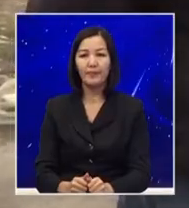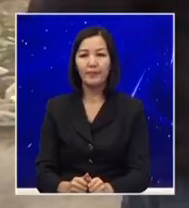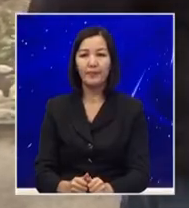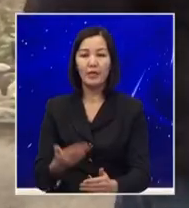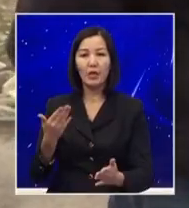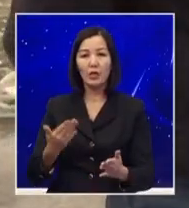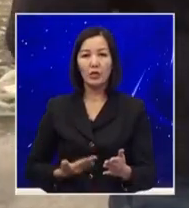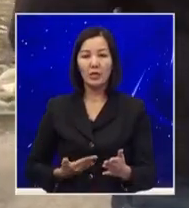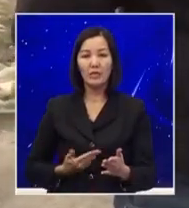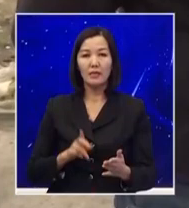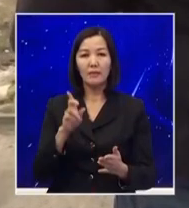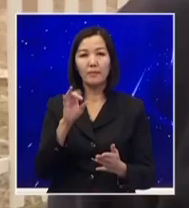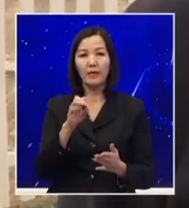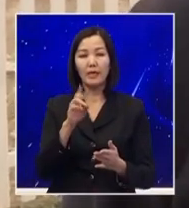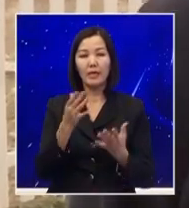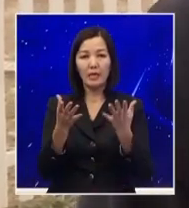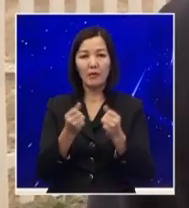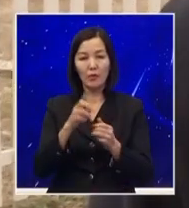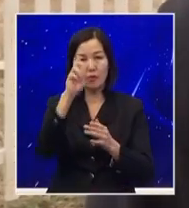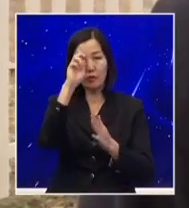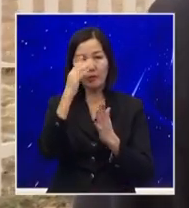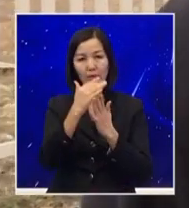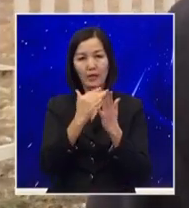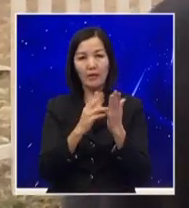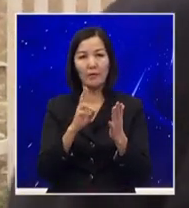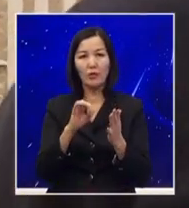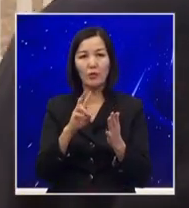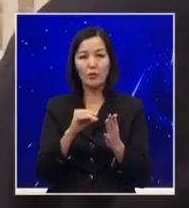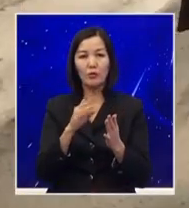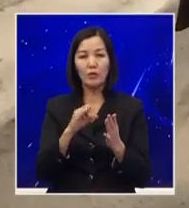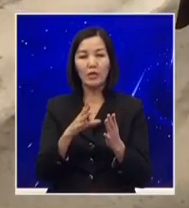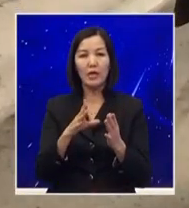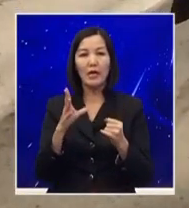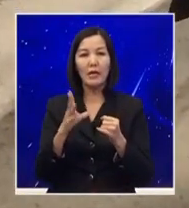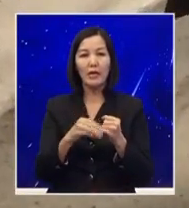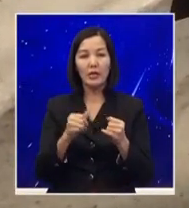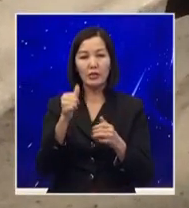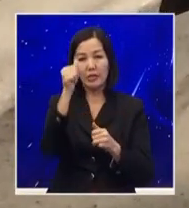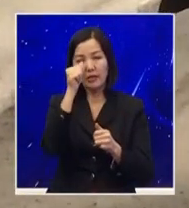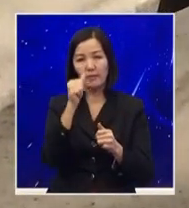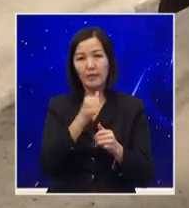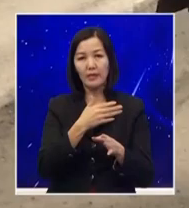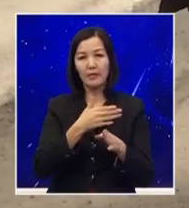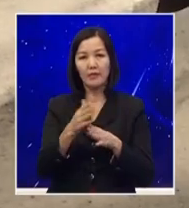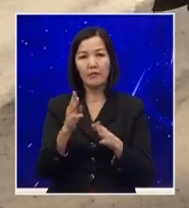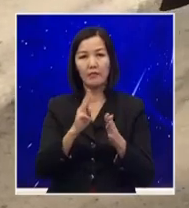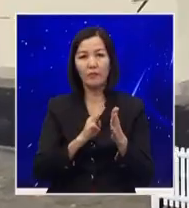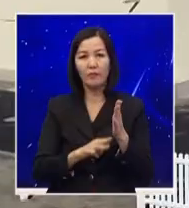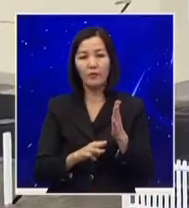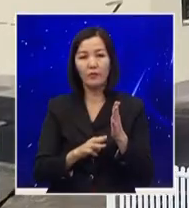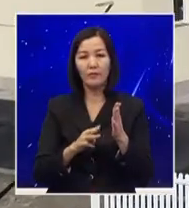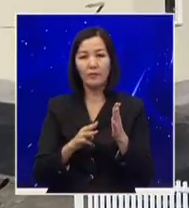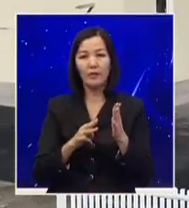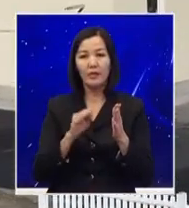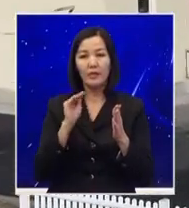Жильцы микрорайона Береке получили дома по государственной программе «Нурозер». Ежемесячная арендная плата символична – чуть более 8 тысяч тенге.